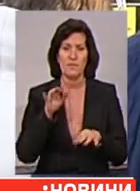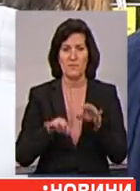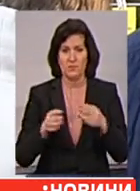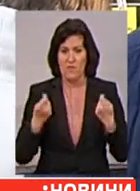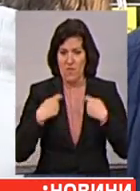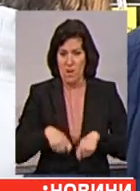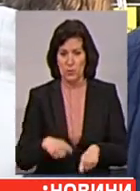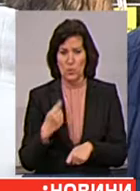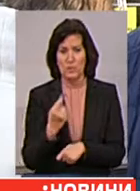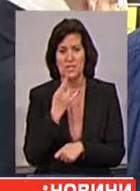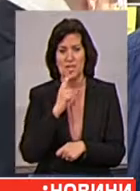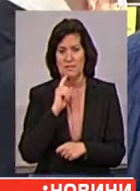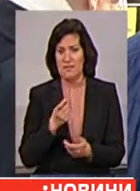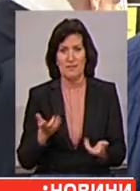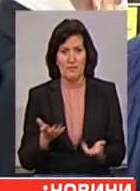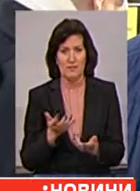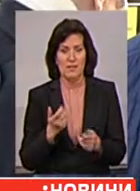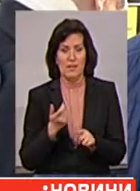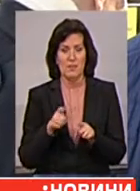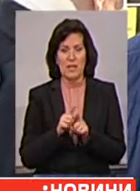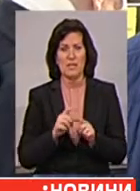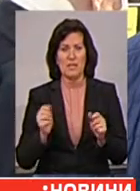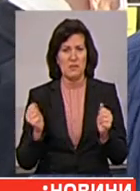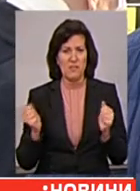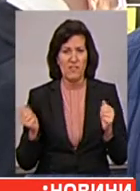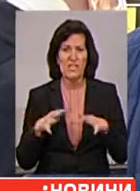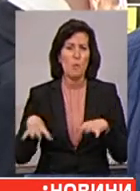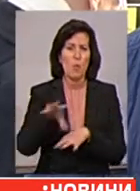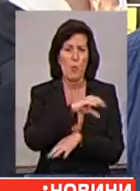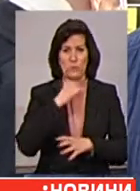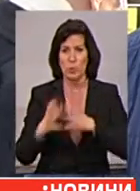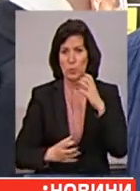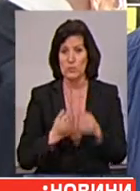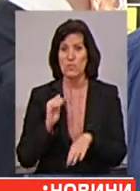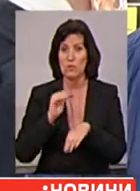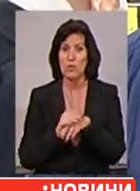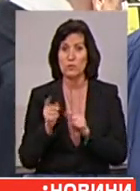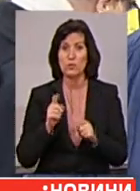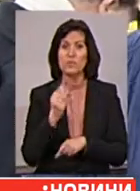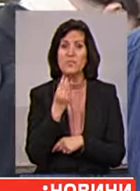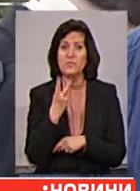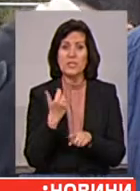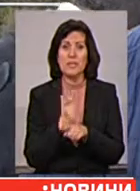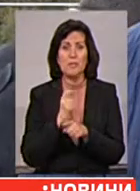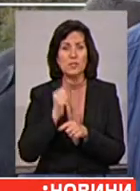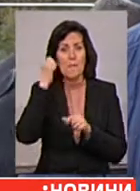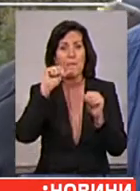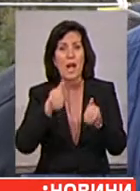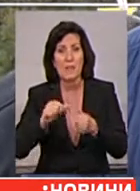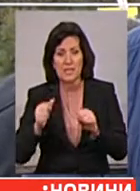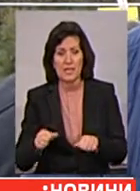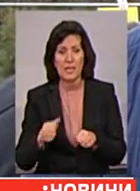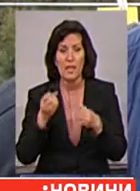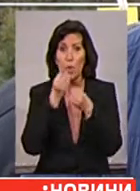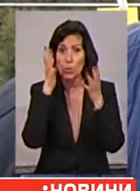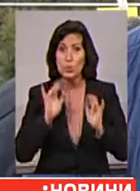раз на рік, вирішив зробити такий флешмоб по всьому світу. Тим паче той факт, що Шевченка найбільше пам'ятників серед